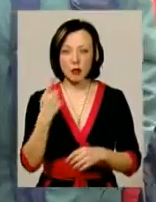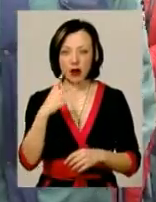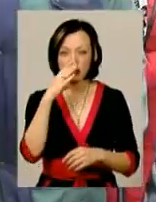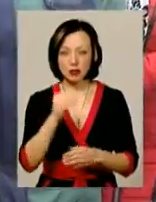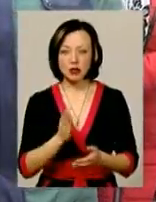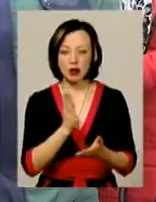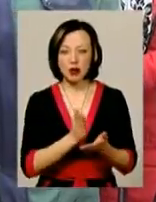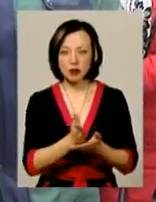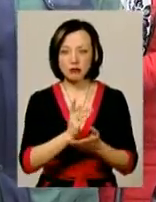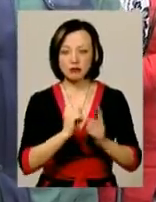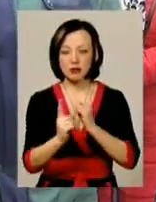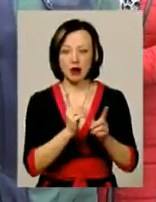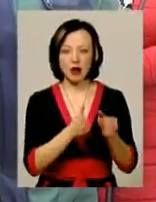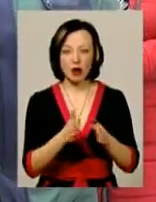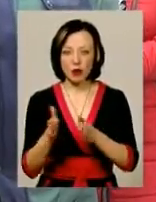ходив регулярно, всі,